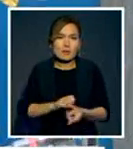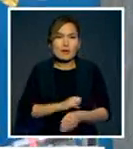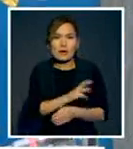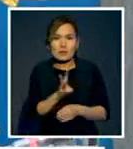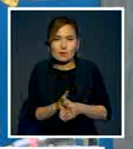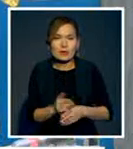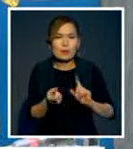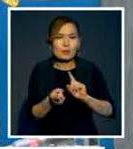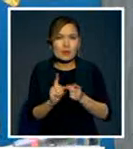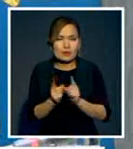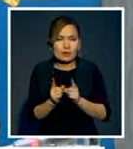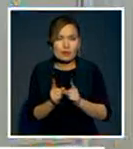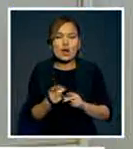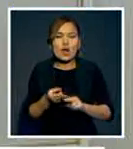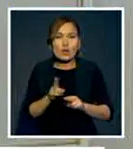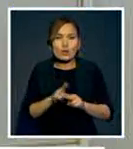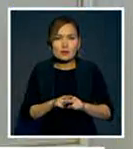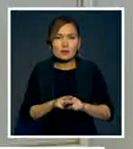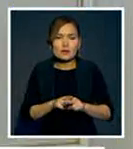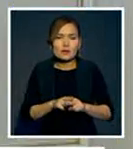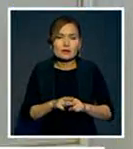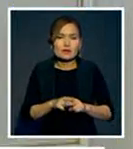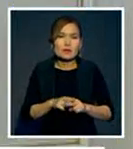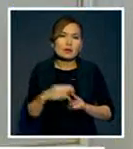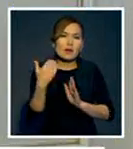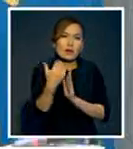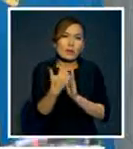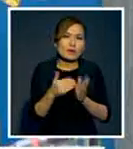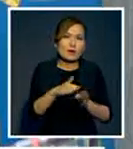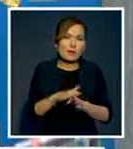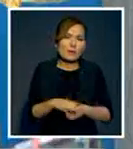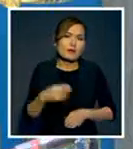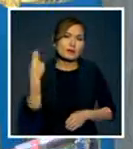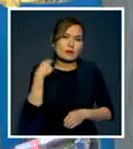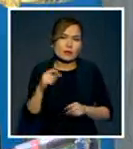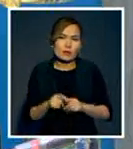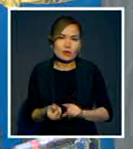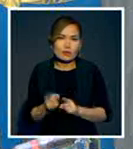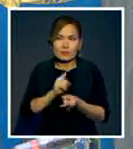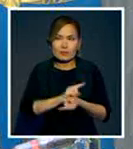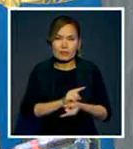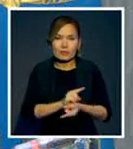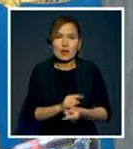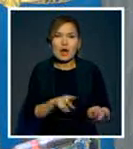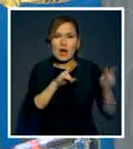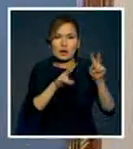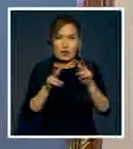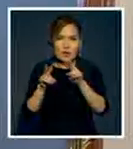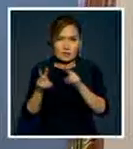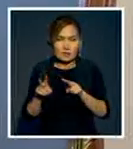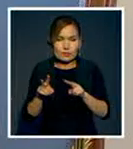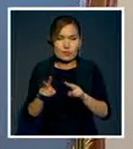перевод, принять другие меры для реализации настоящего указа. Контроль возложить